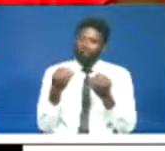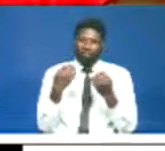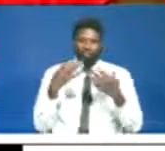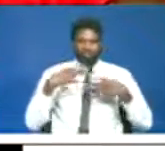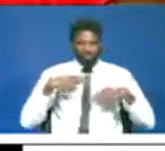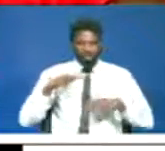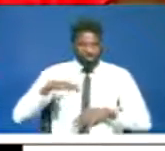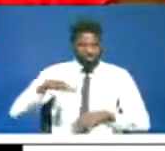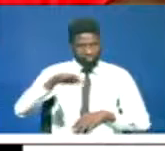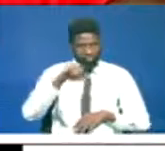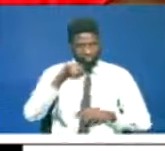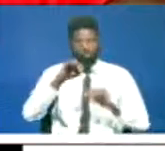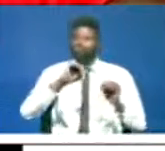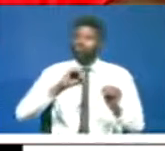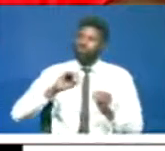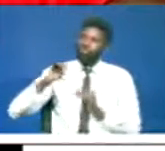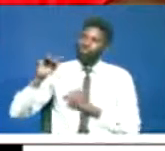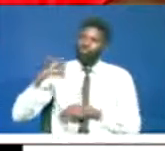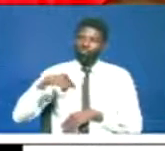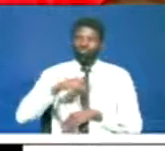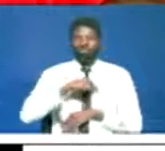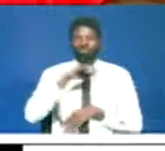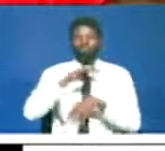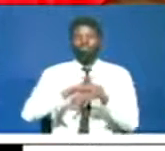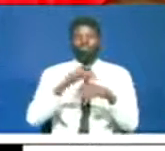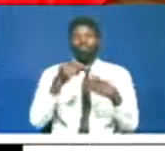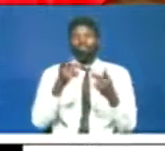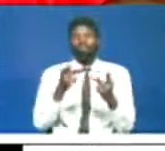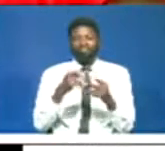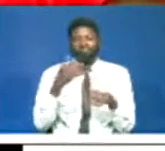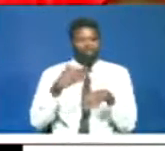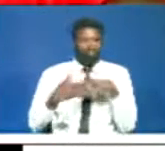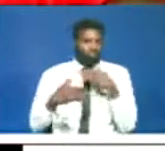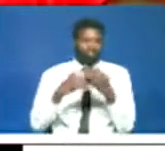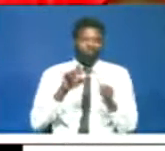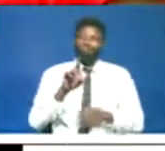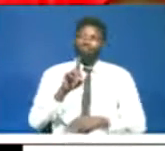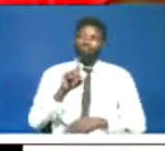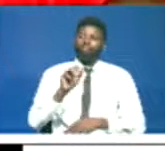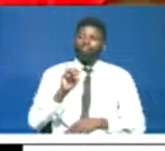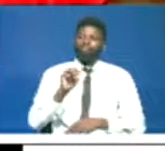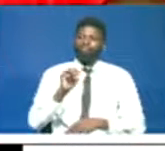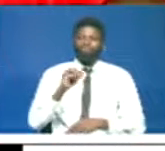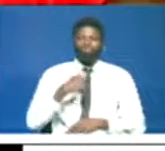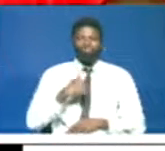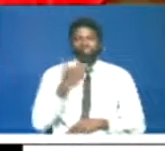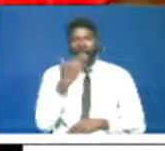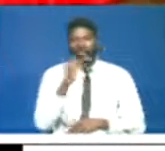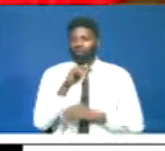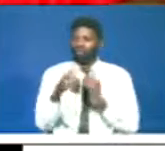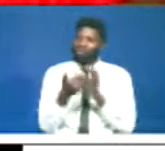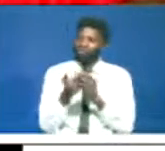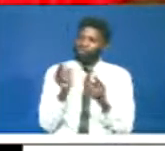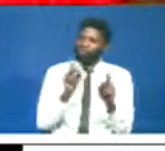hii ndio tuweze kupata mahali ya kujenga hii dam. Mimi nawashukuru wale wote ambao